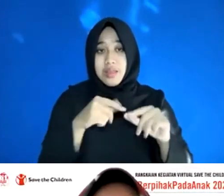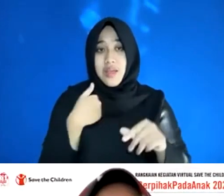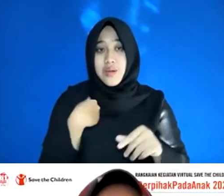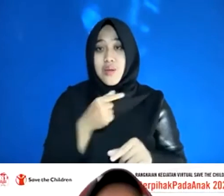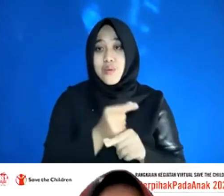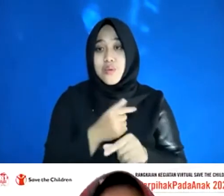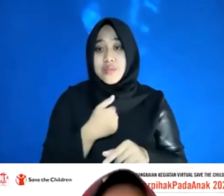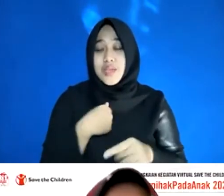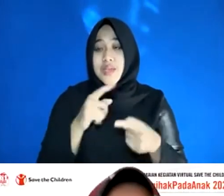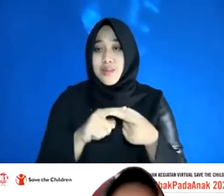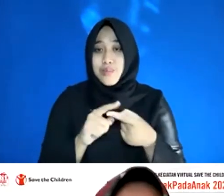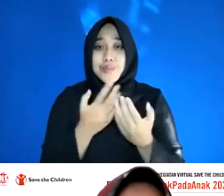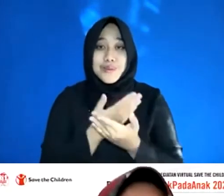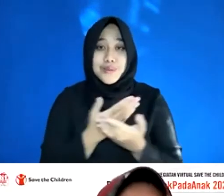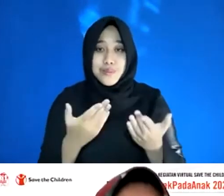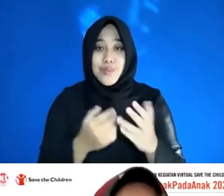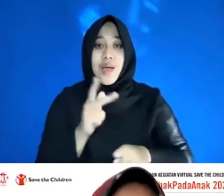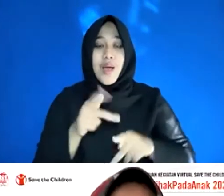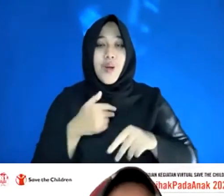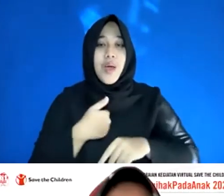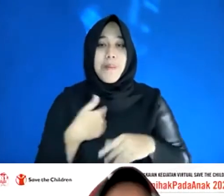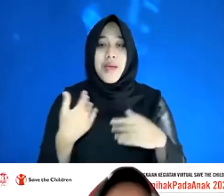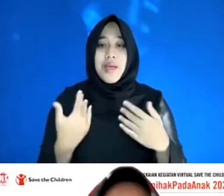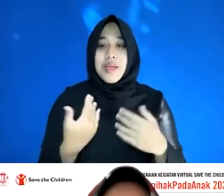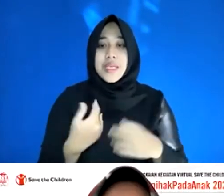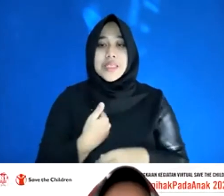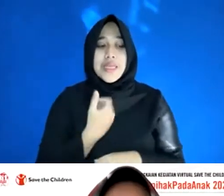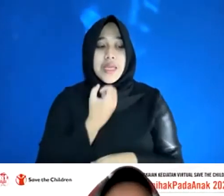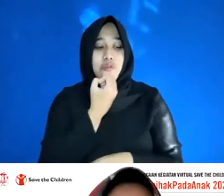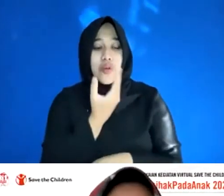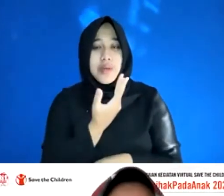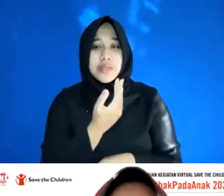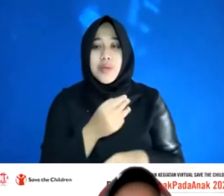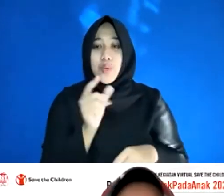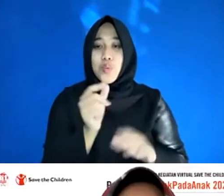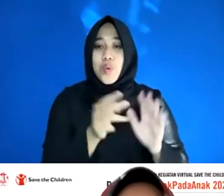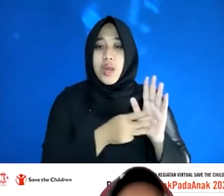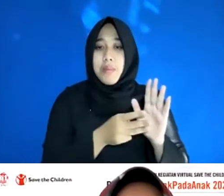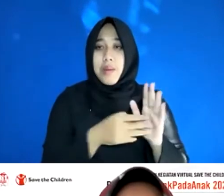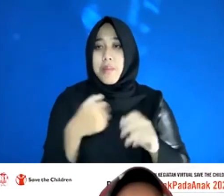dan rekan-rekan semua. Kalau tadi di UMM ada